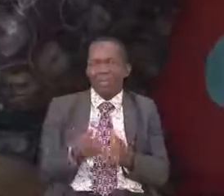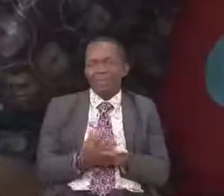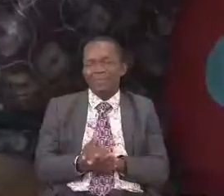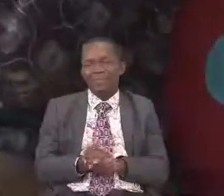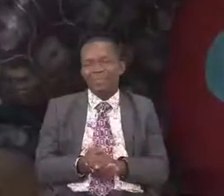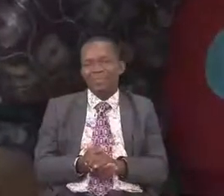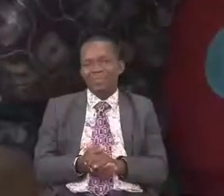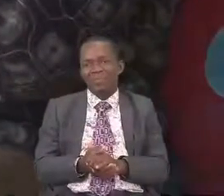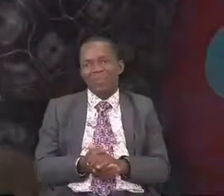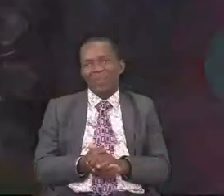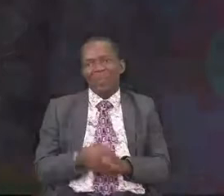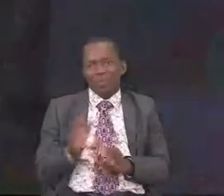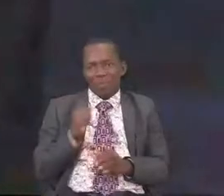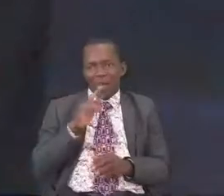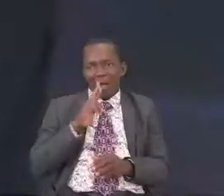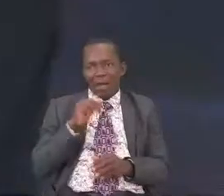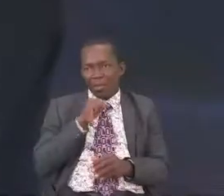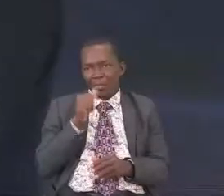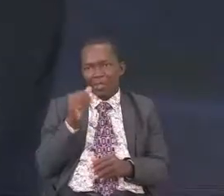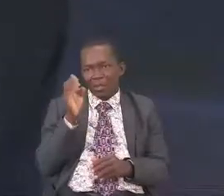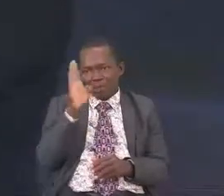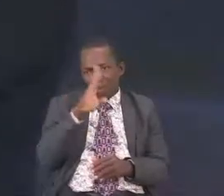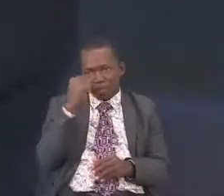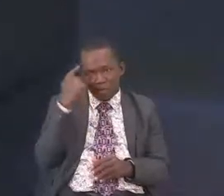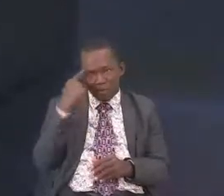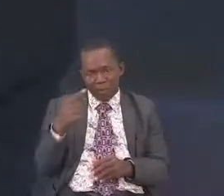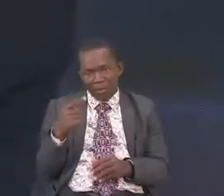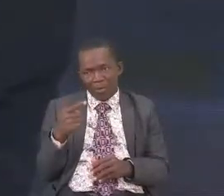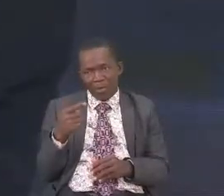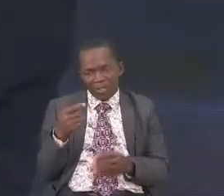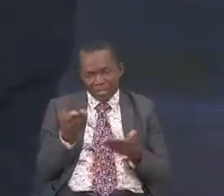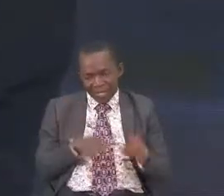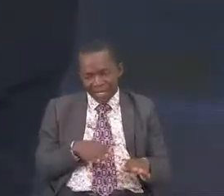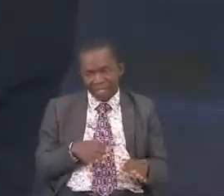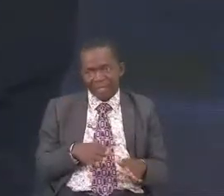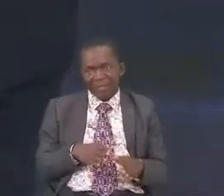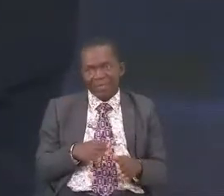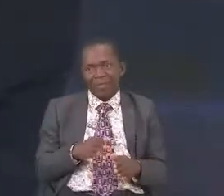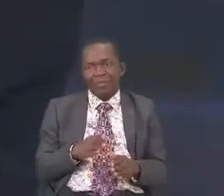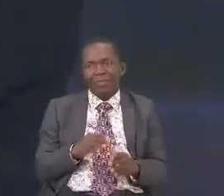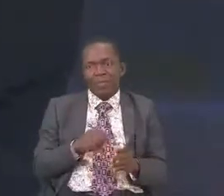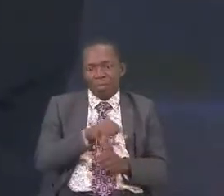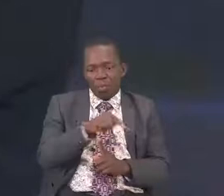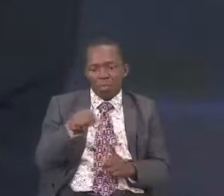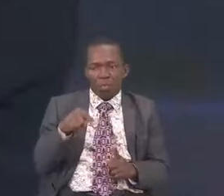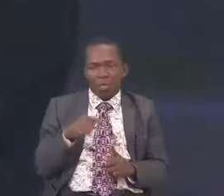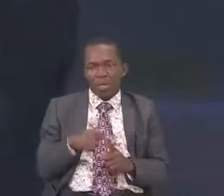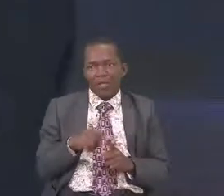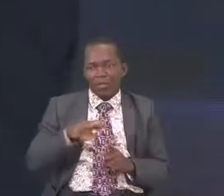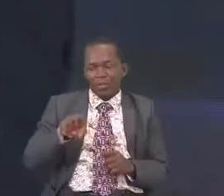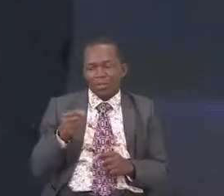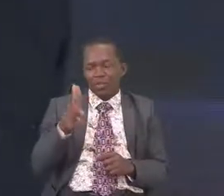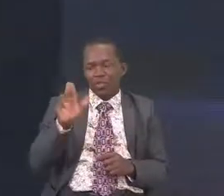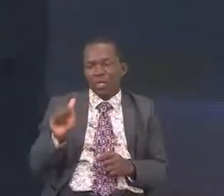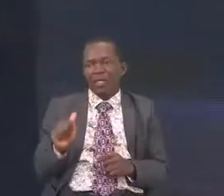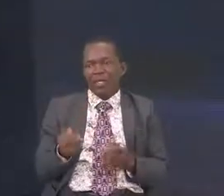Nous ne cherchons pas la mort. Hein. Josué, quand il est venu sur la terre de Canaan,